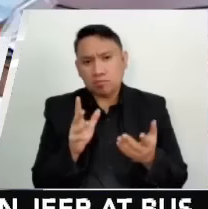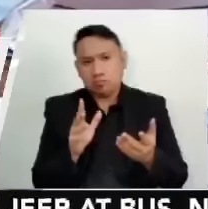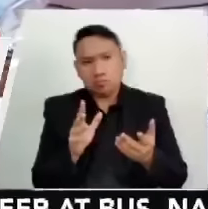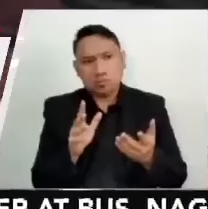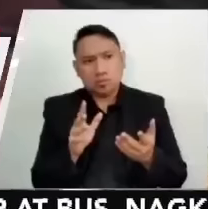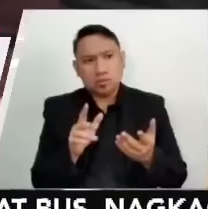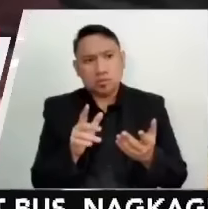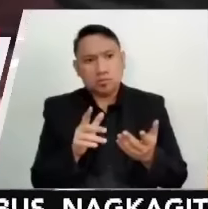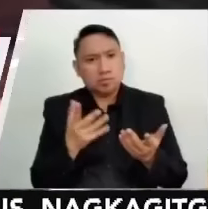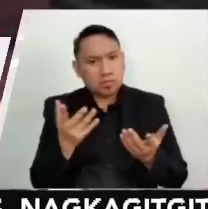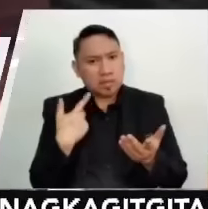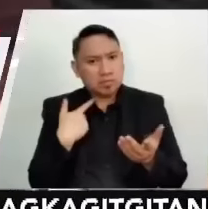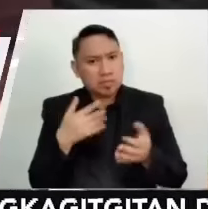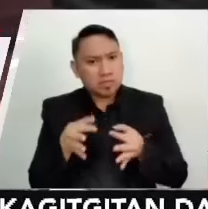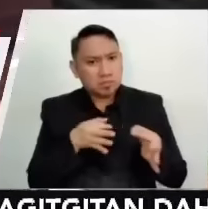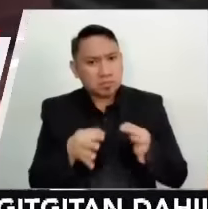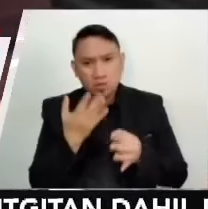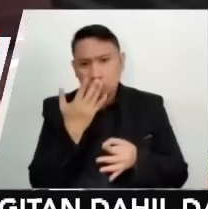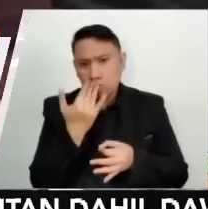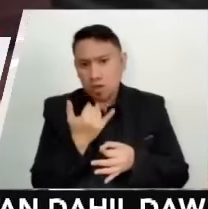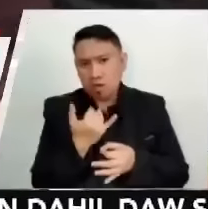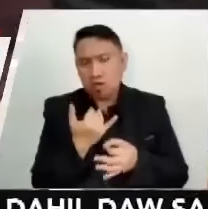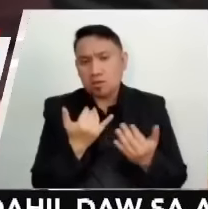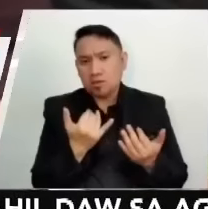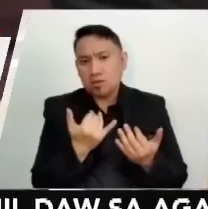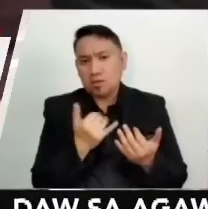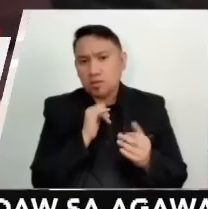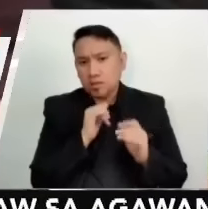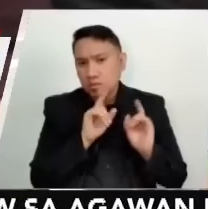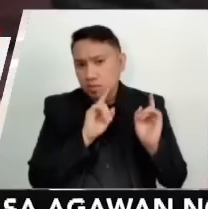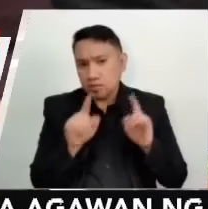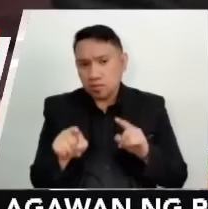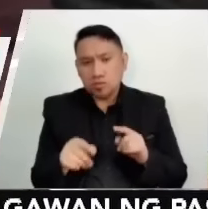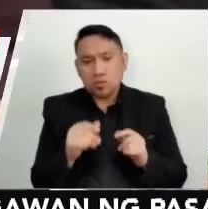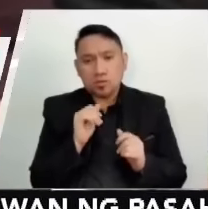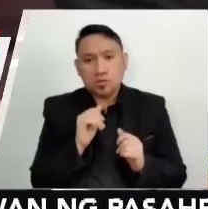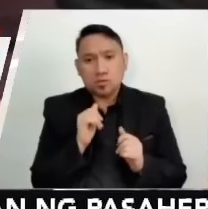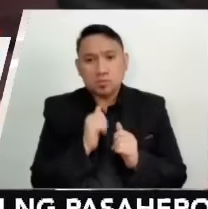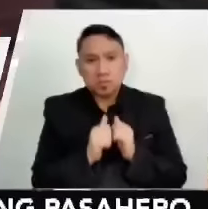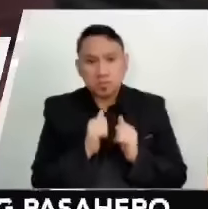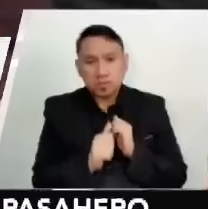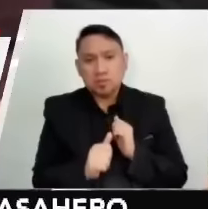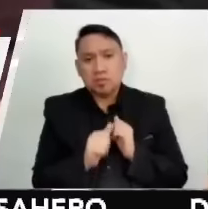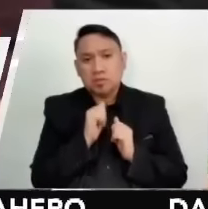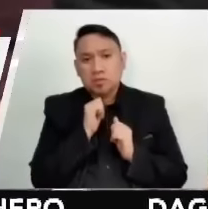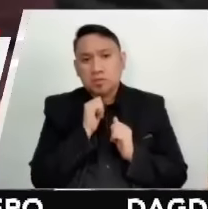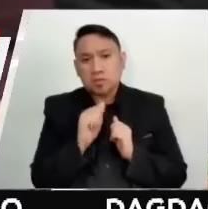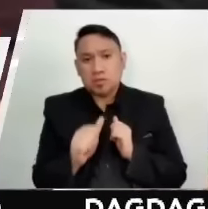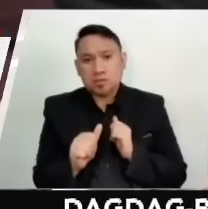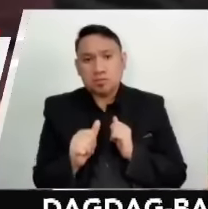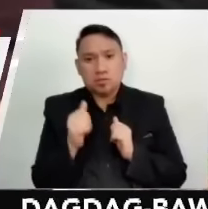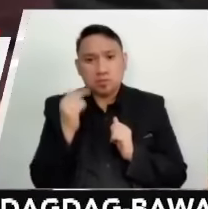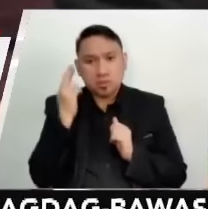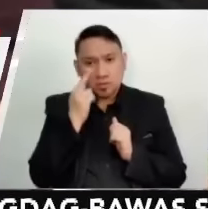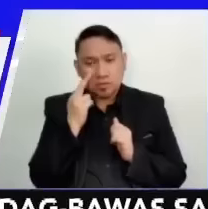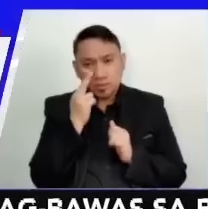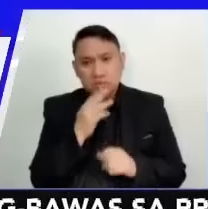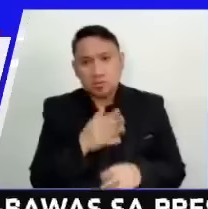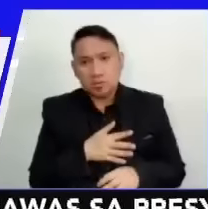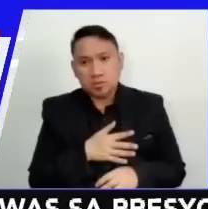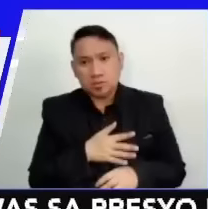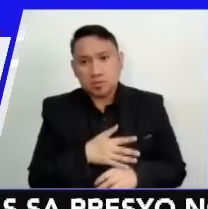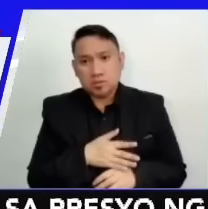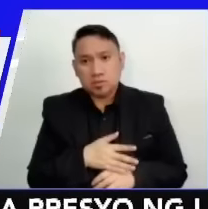nakadalo ah sabi niya na hindi naman niya intensyon na ah iwalang ah na